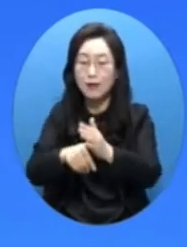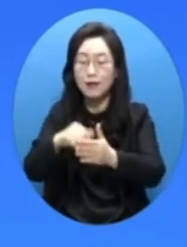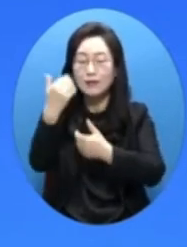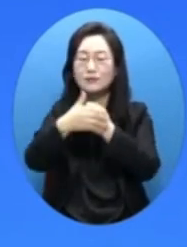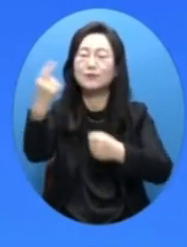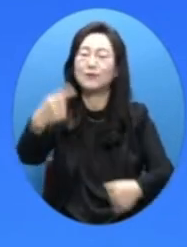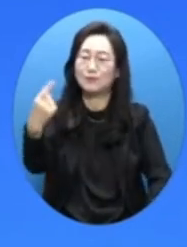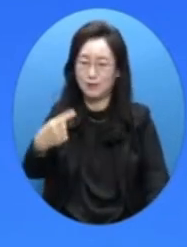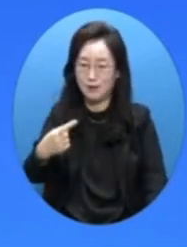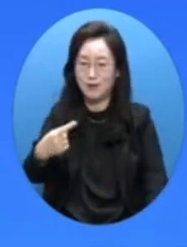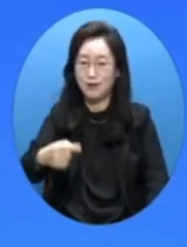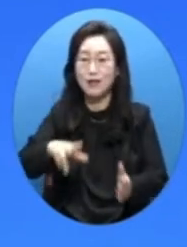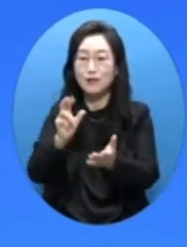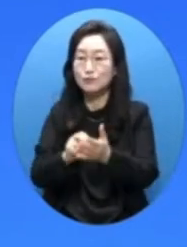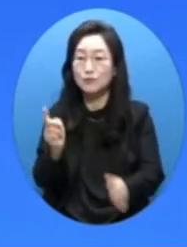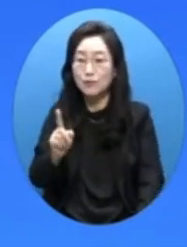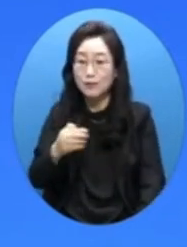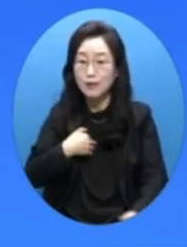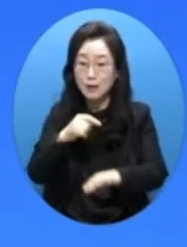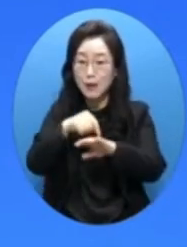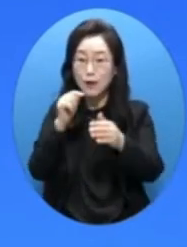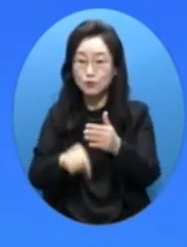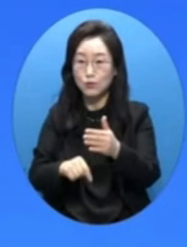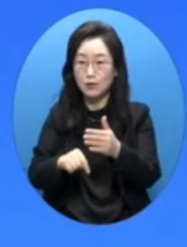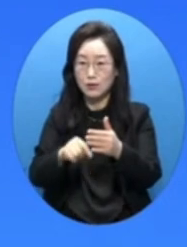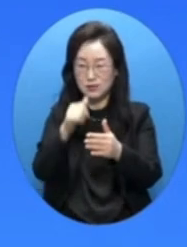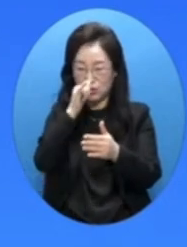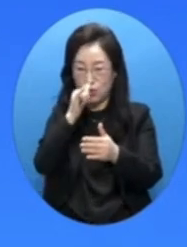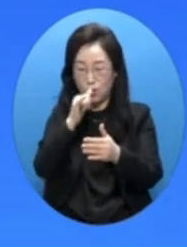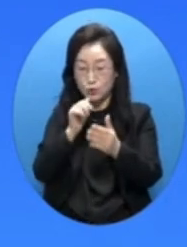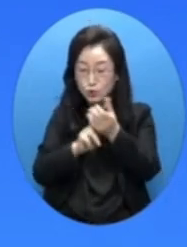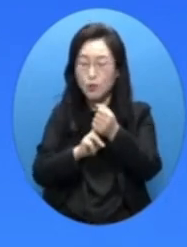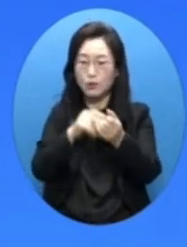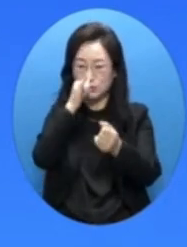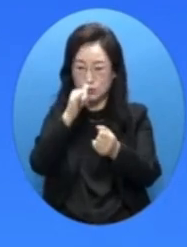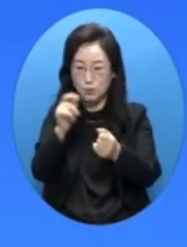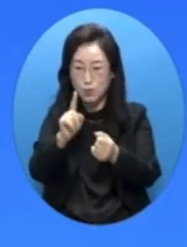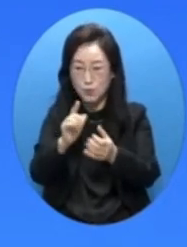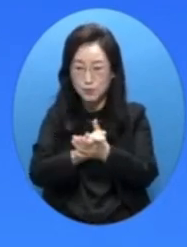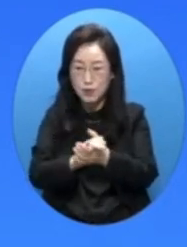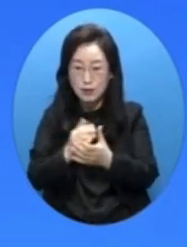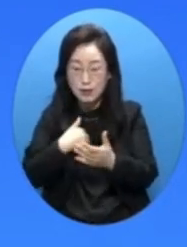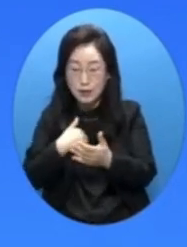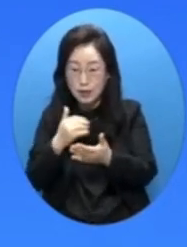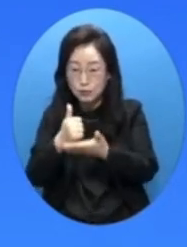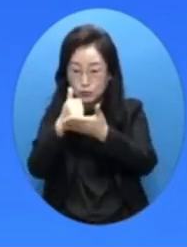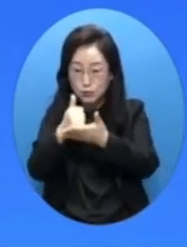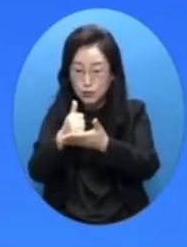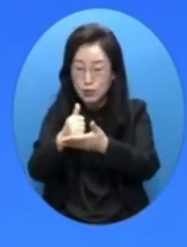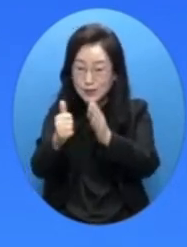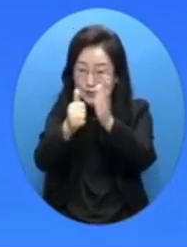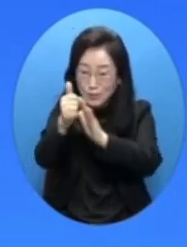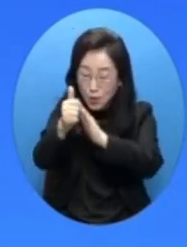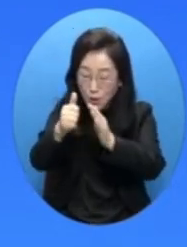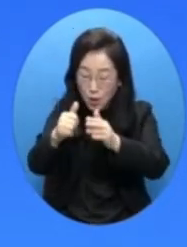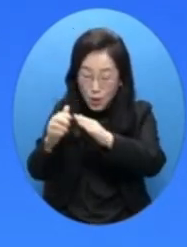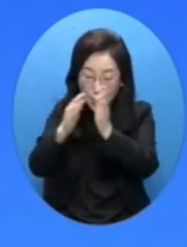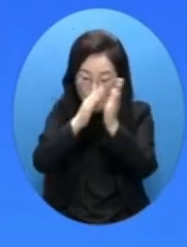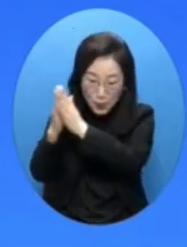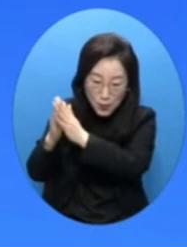것입니다 문제는 내 마음속에 있는 아가는 것입니다 주님의 섬긴다고 하면서도 내 마음속에 아가리 딱 자리 잡고 있어 가지고